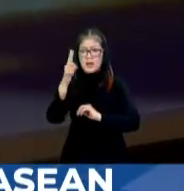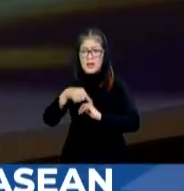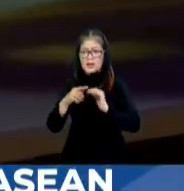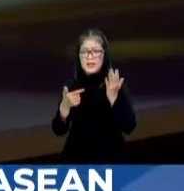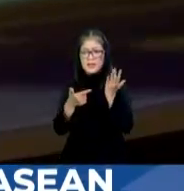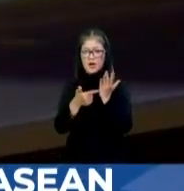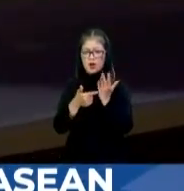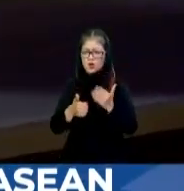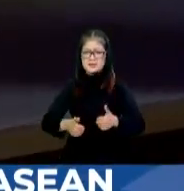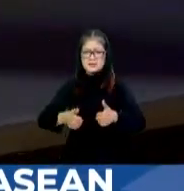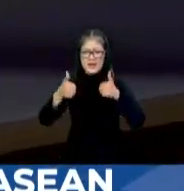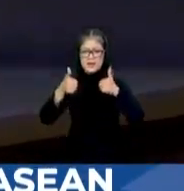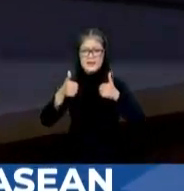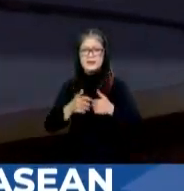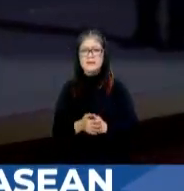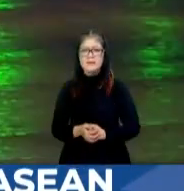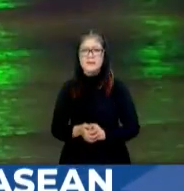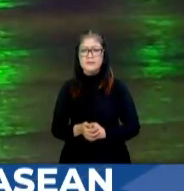modern.